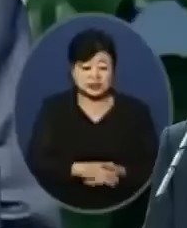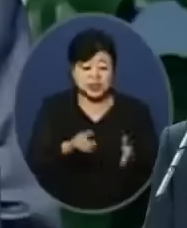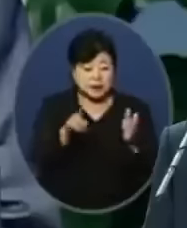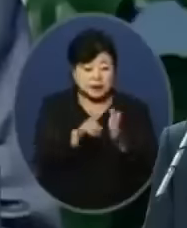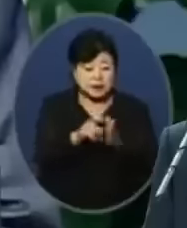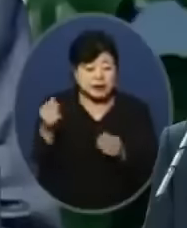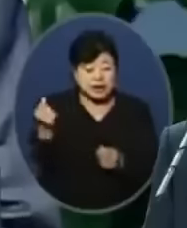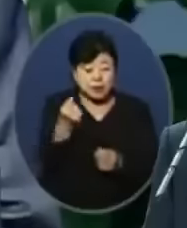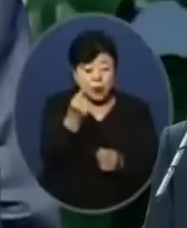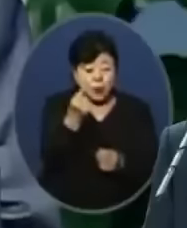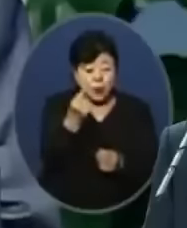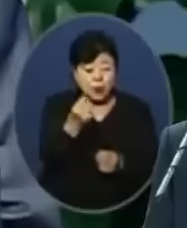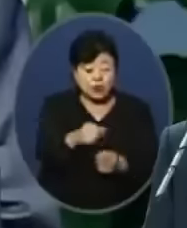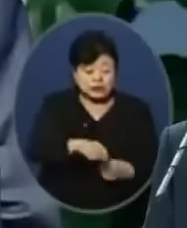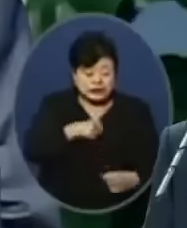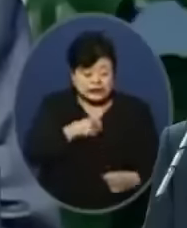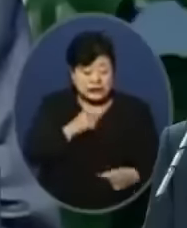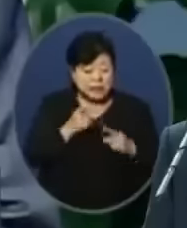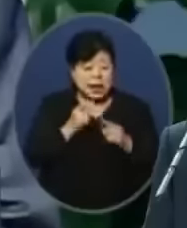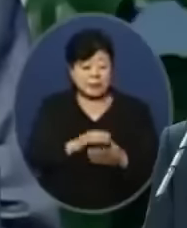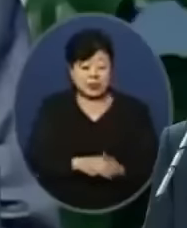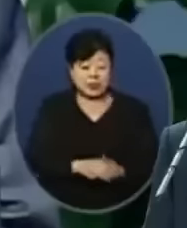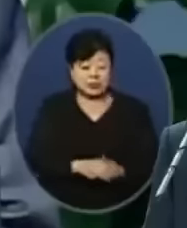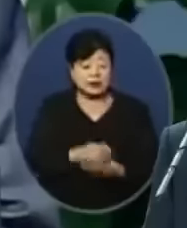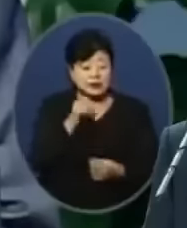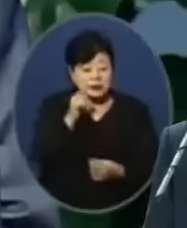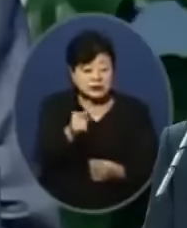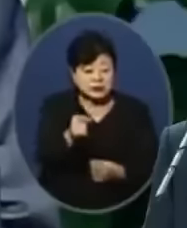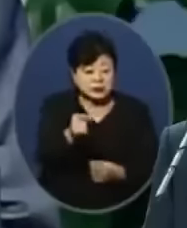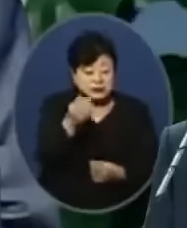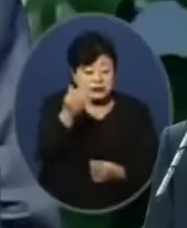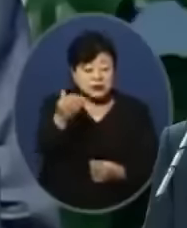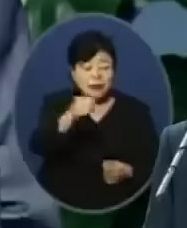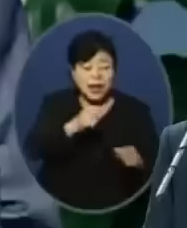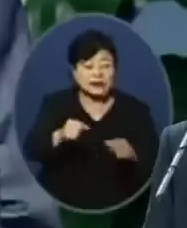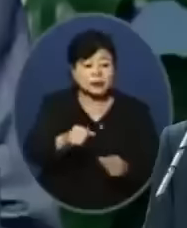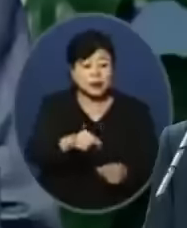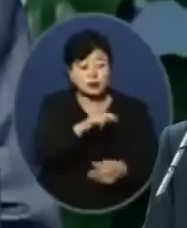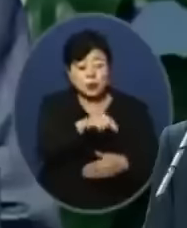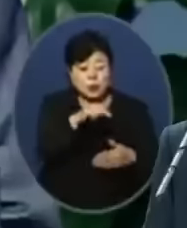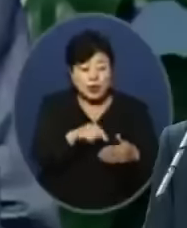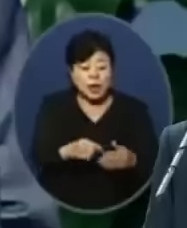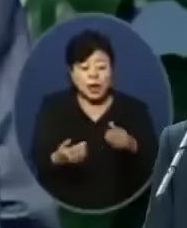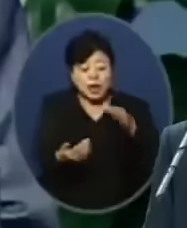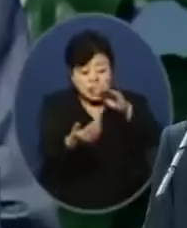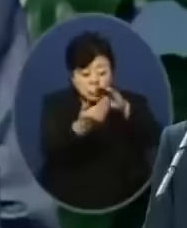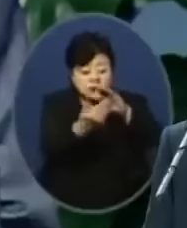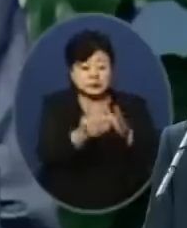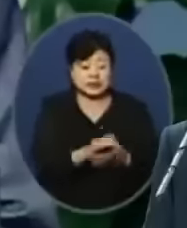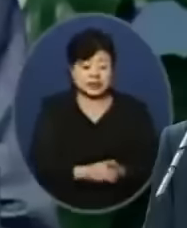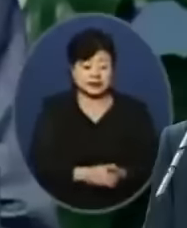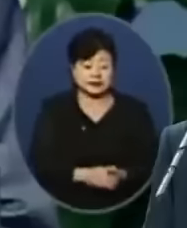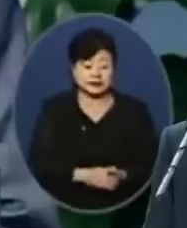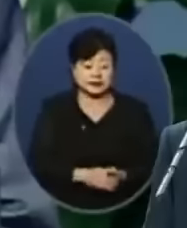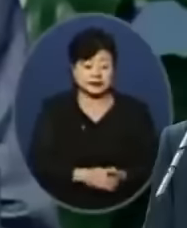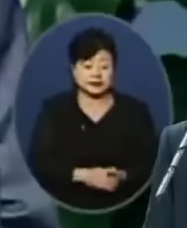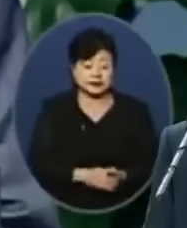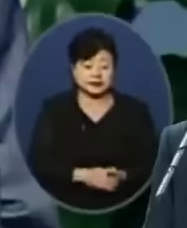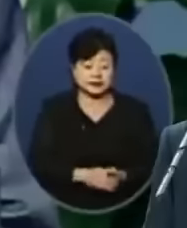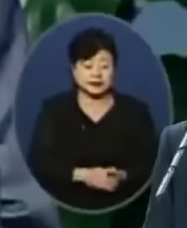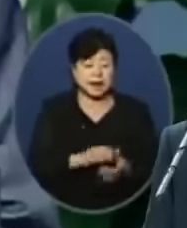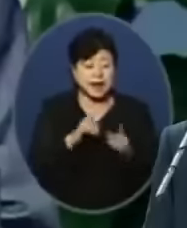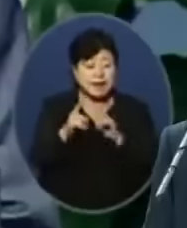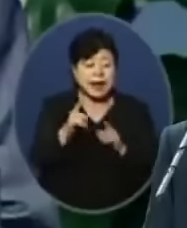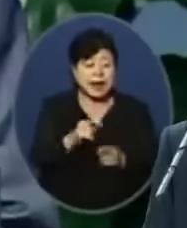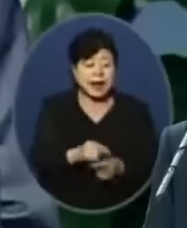신앙을 가지고 진실하게 말하면 그것이 여러분 생애 속에 이루어지는 것입니다.